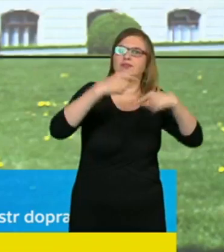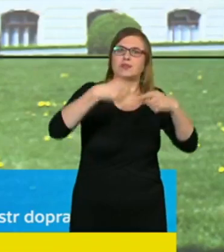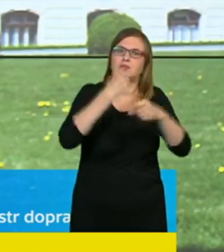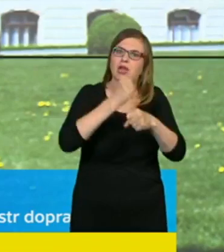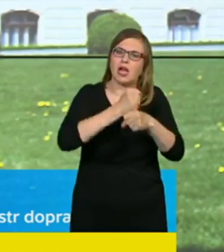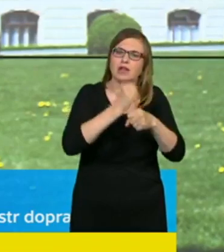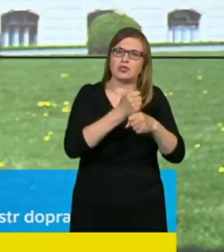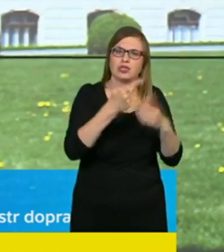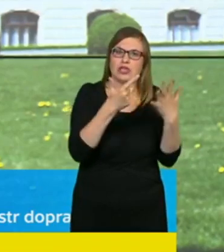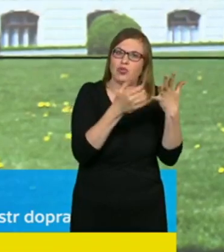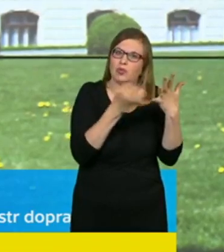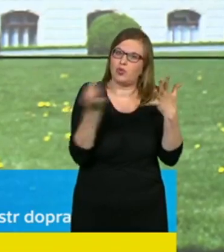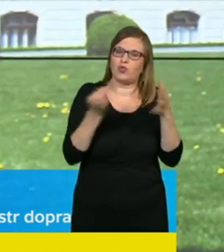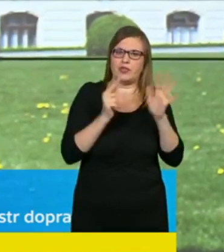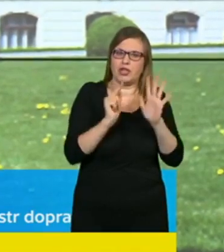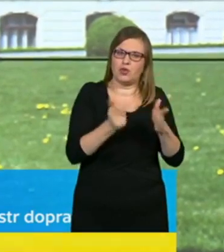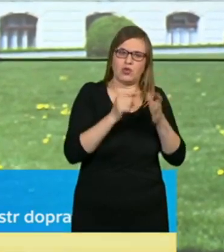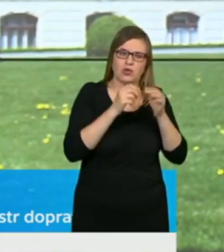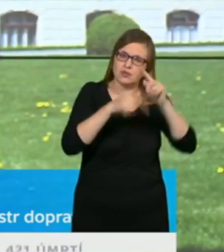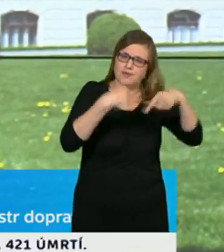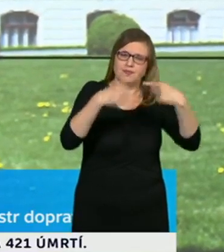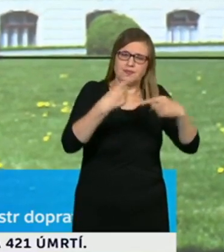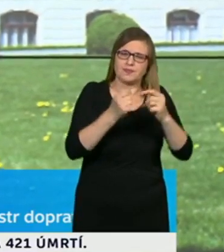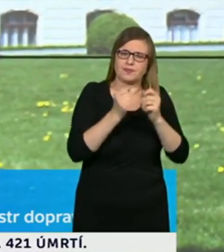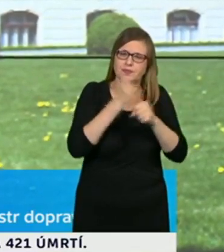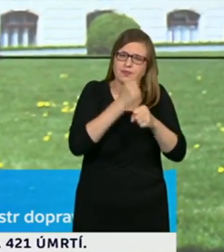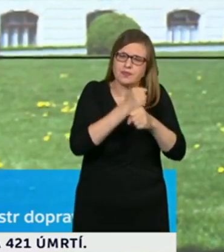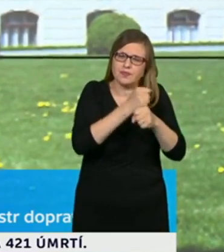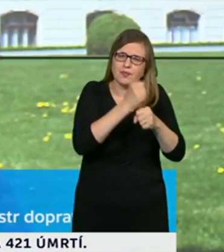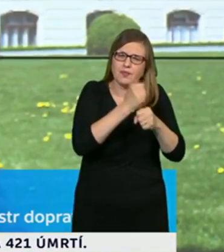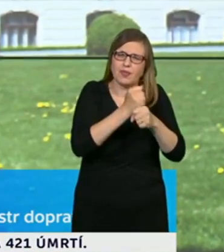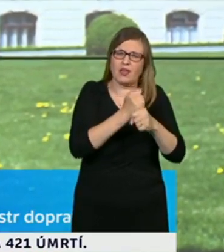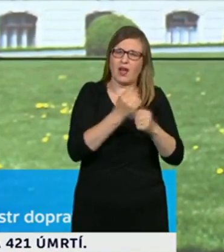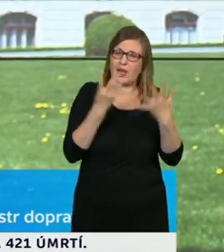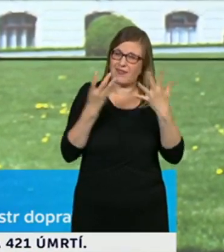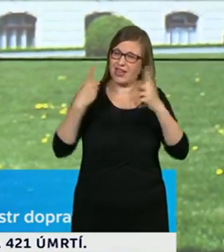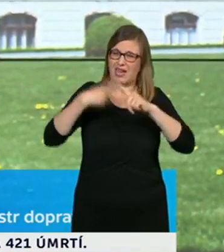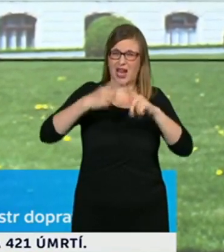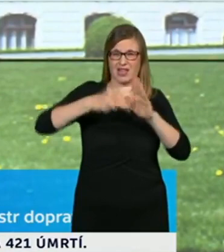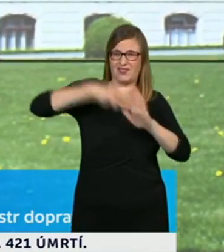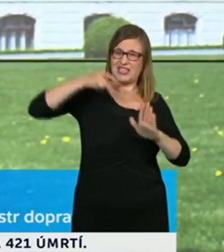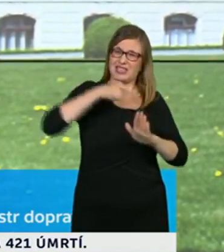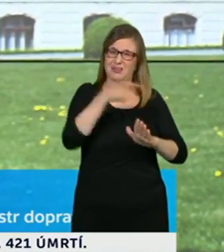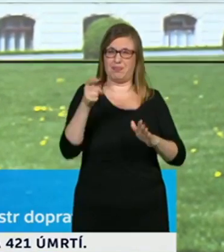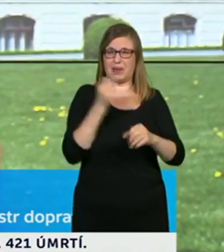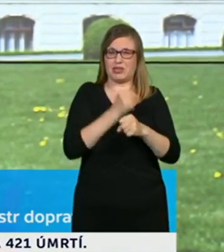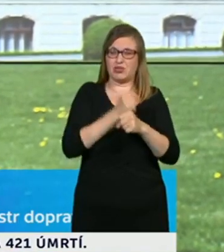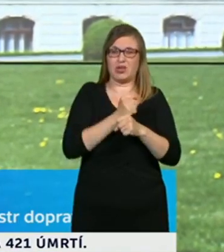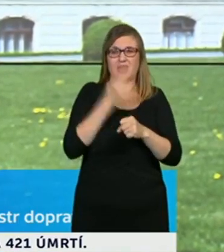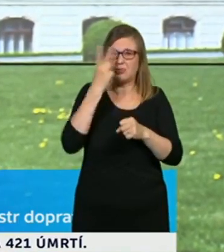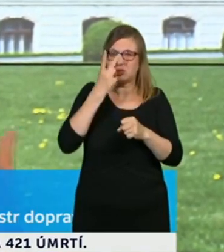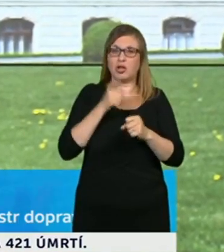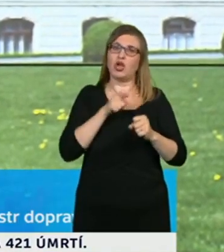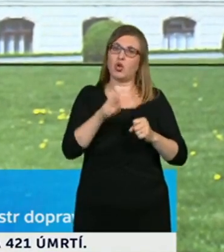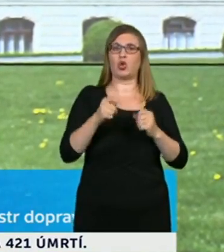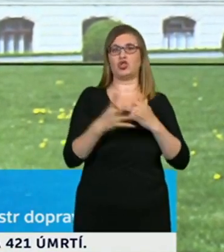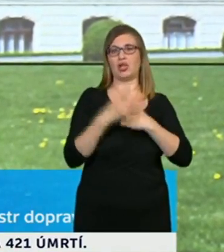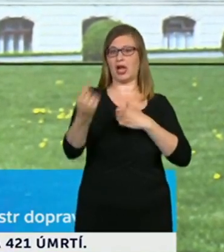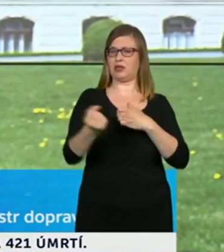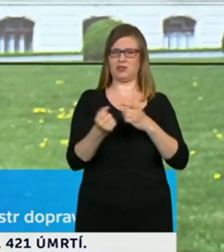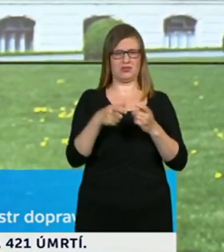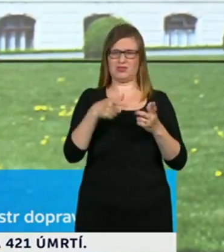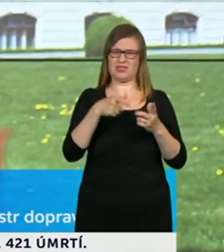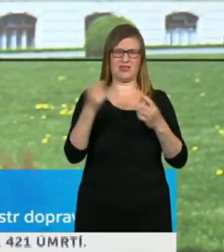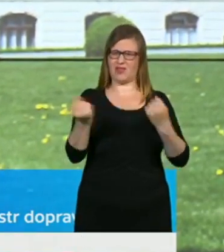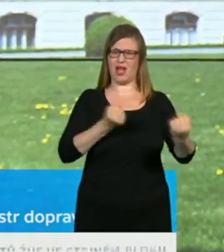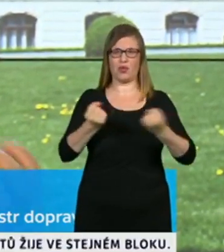práci jejich výkonnost řádově 9-násobně. To znamená, na všechny se dostane. Ano, je pravda, že to nemají za 14 dní, mají to třeba za 3 týdny, za měsíc, to